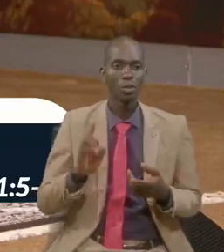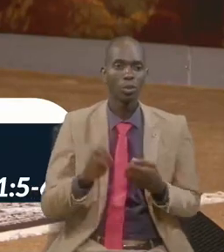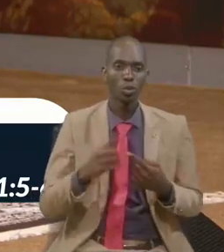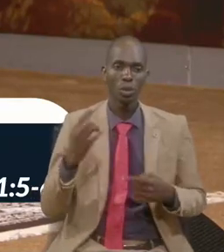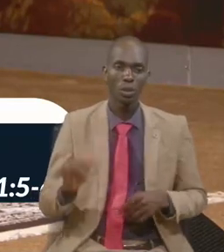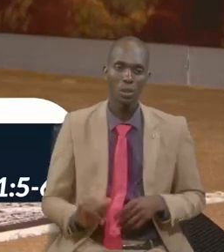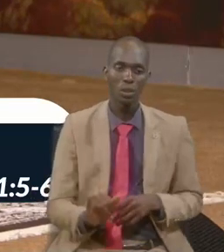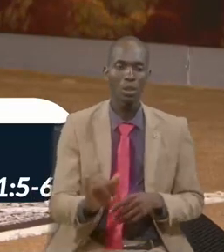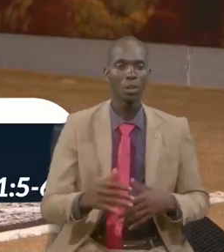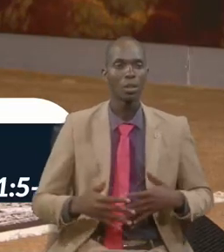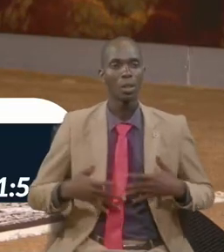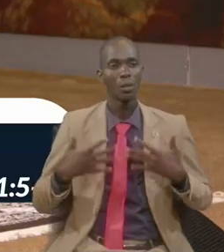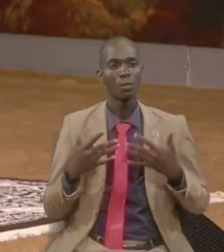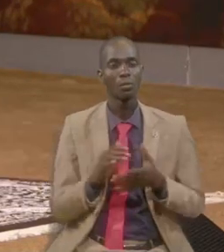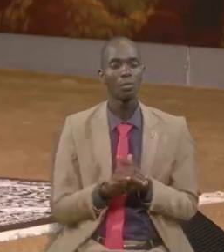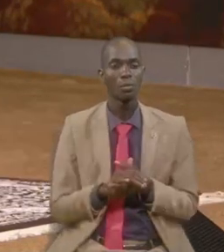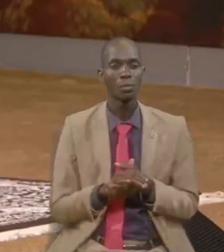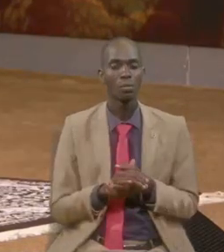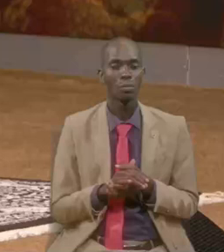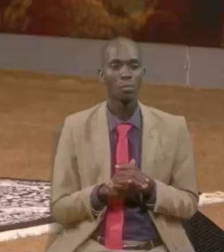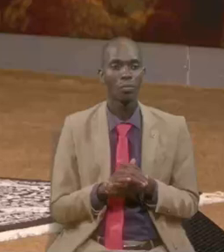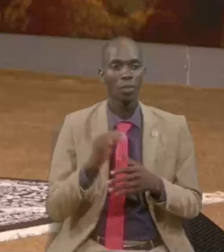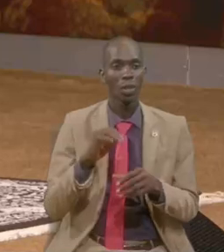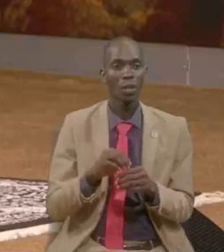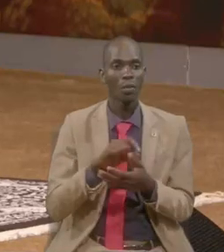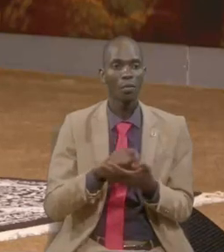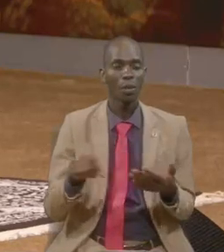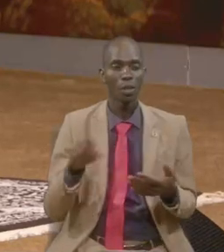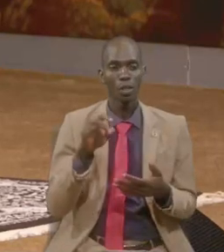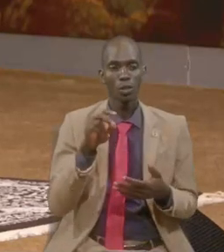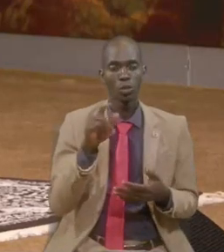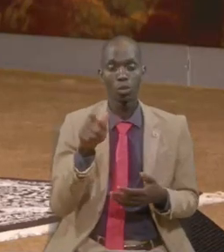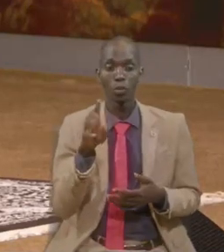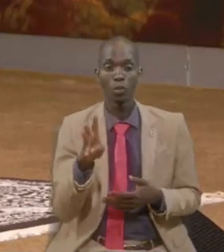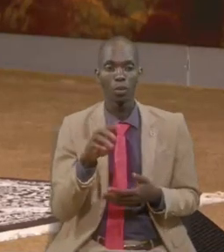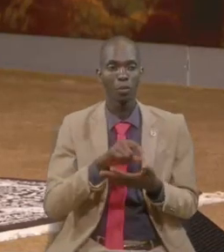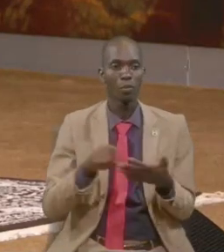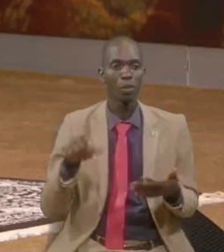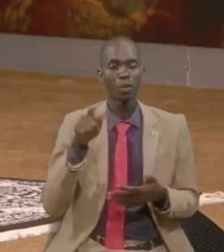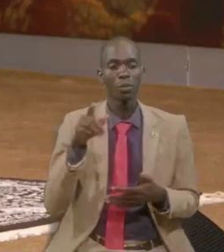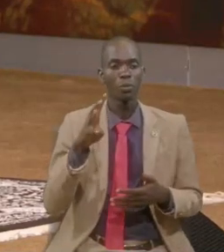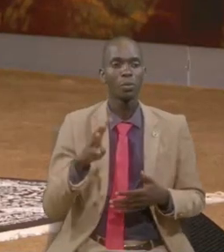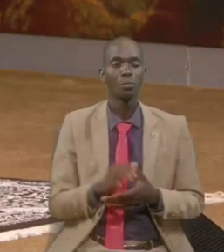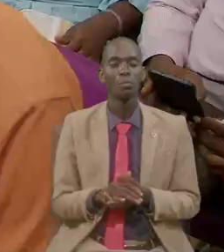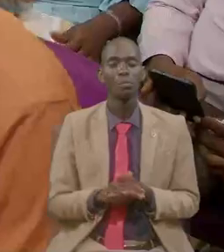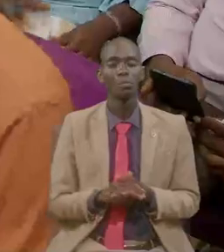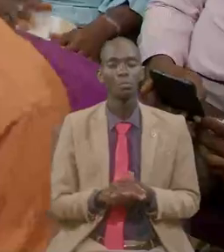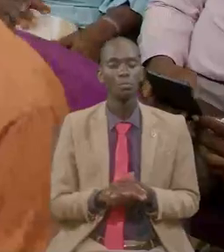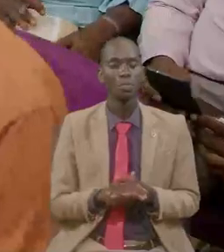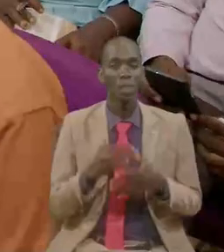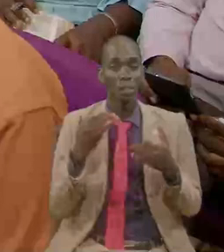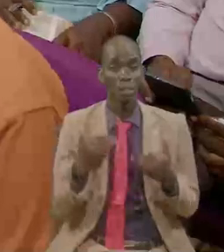Jésus-Christ pour la vie éternelle. Voilà le verset 24.